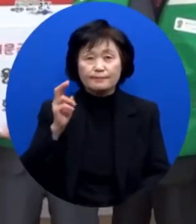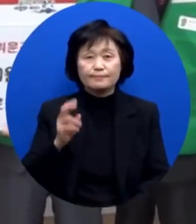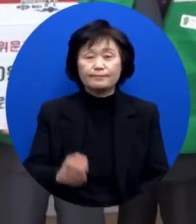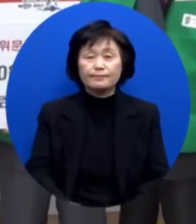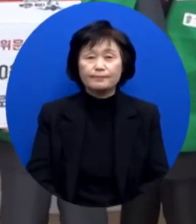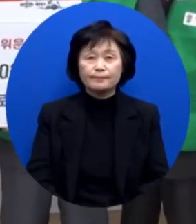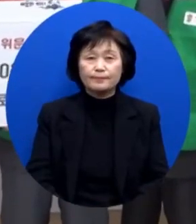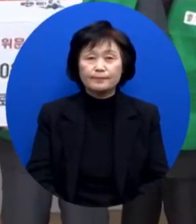줍니다